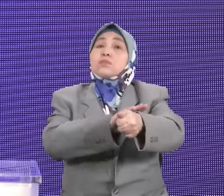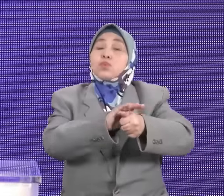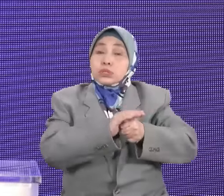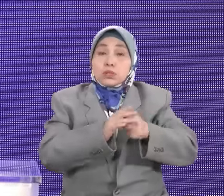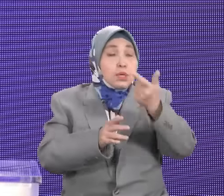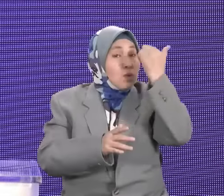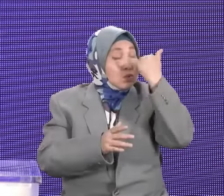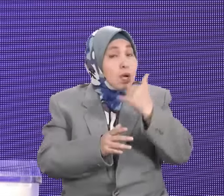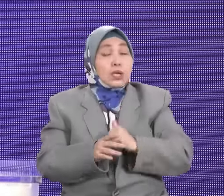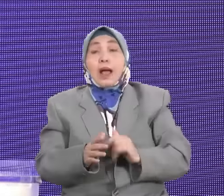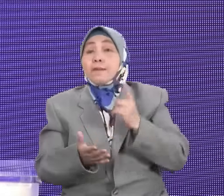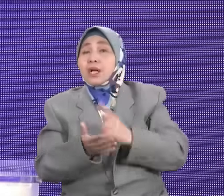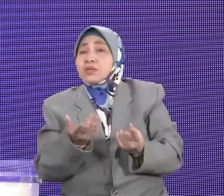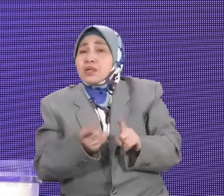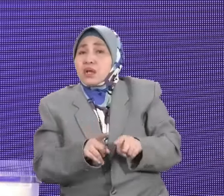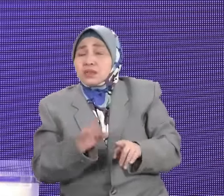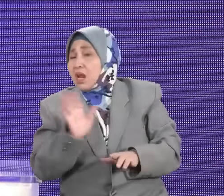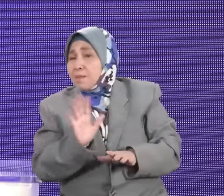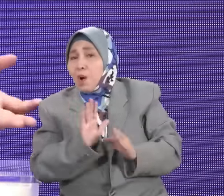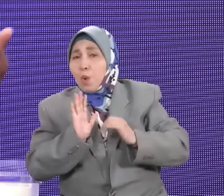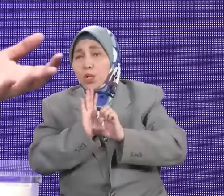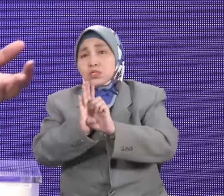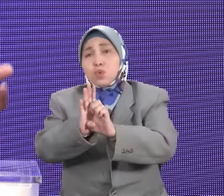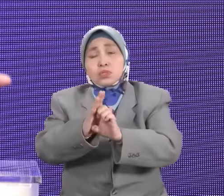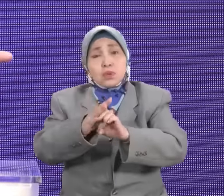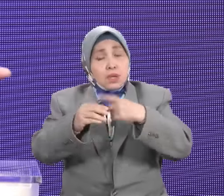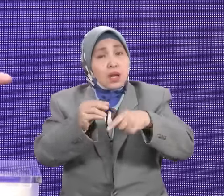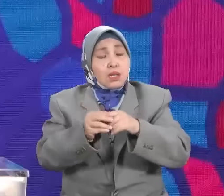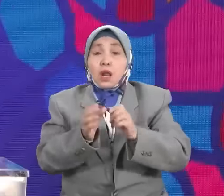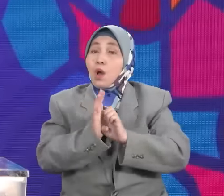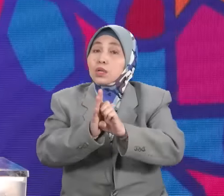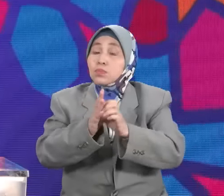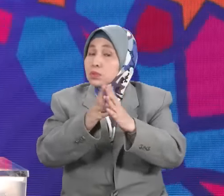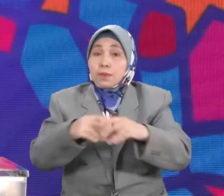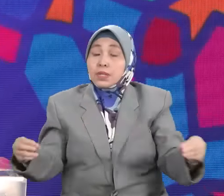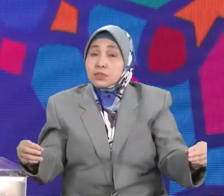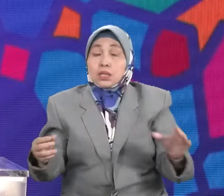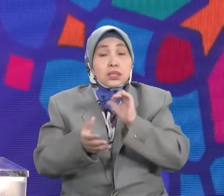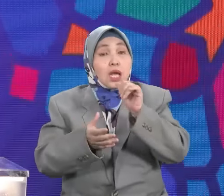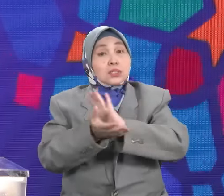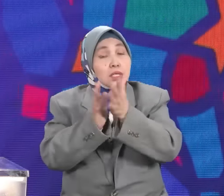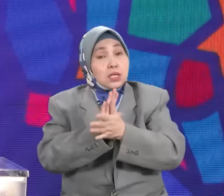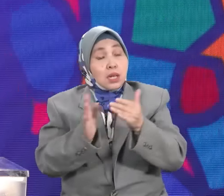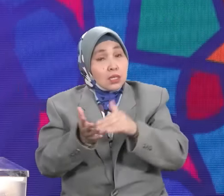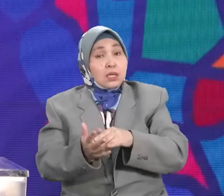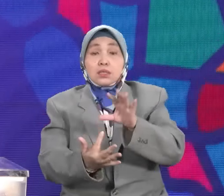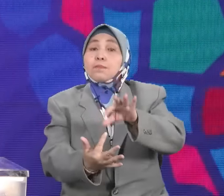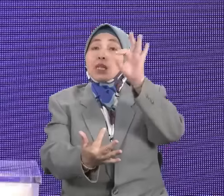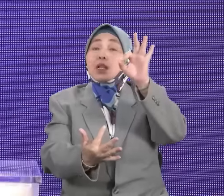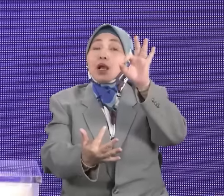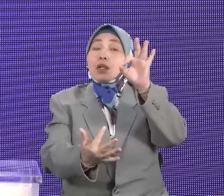mereka membongkar maka tersebut kalau mereka bukan Nantilah betul mikir tak lagi jadi apa semua ya